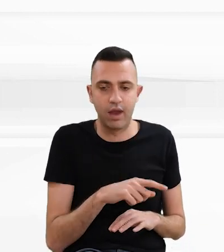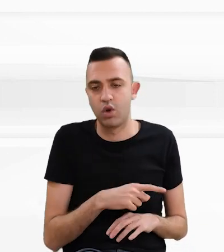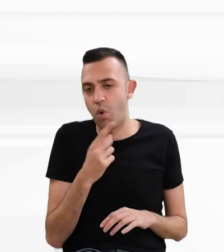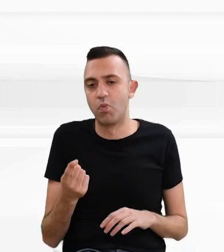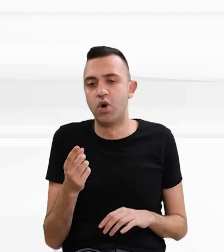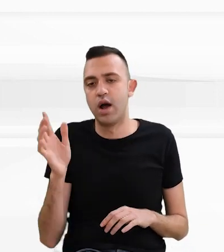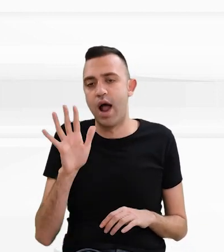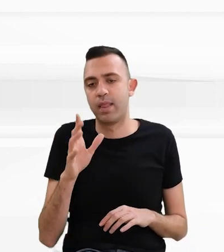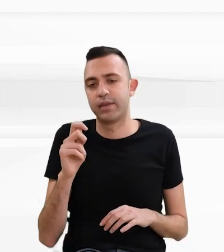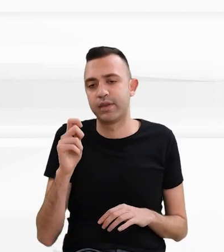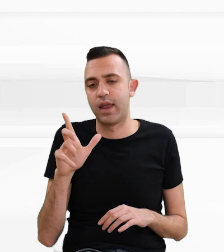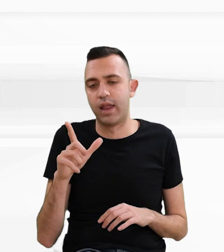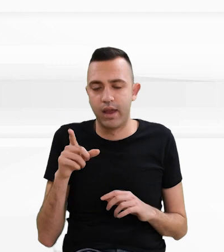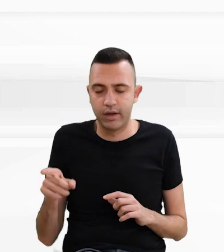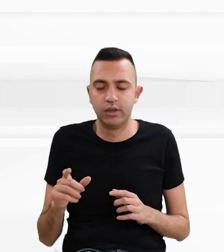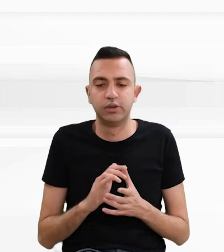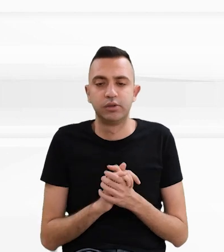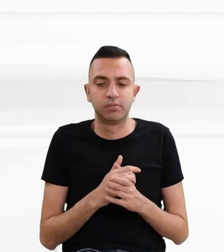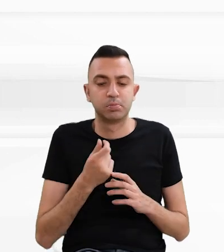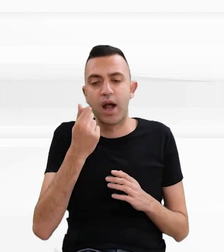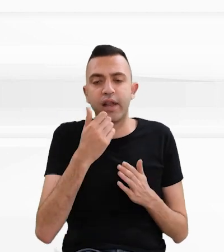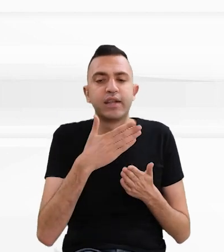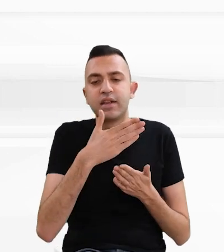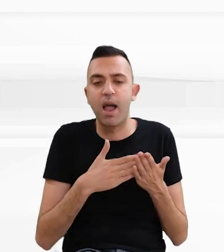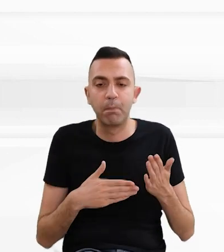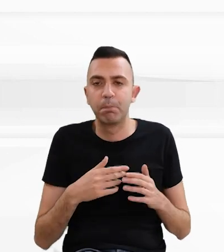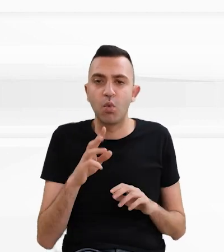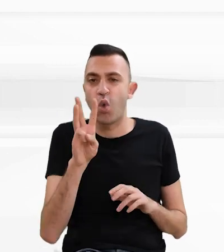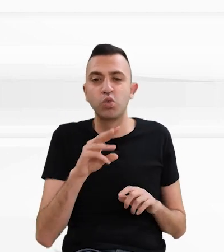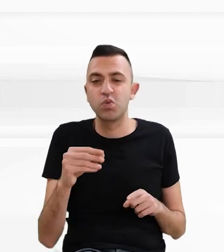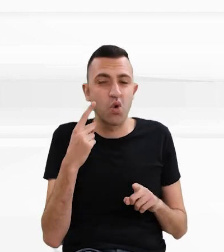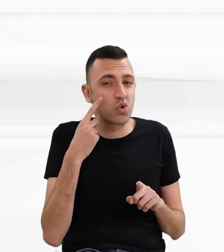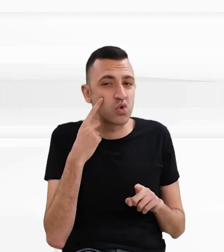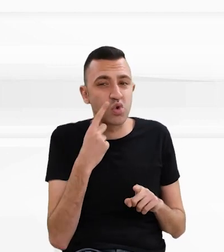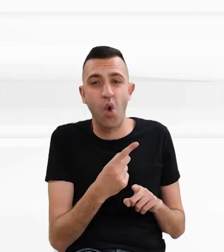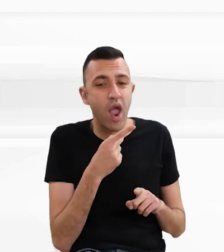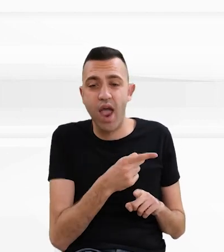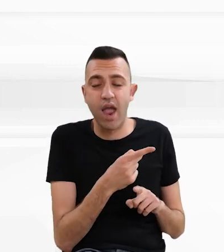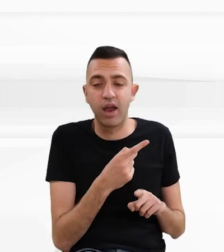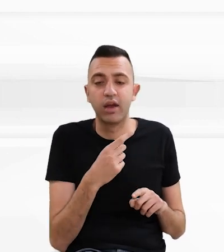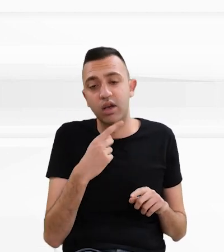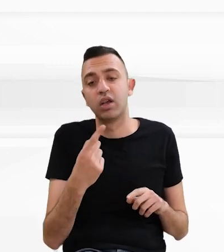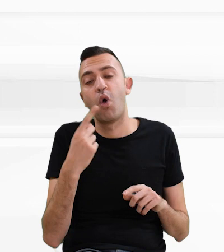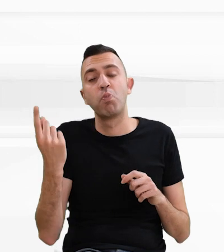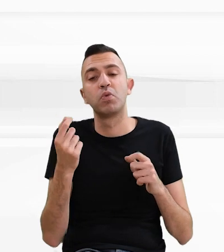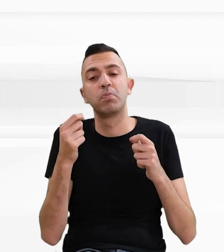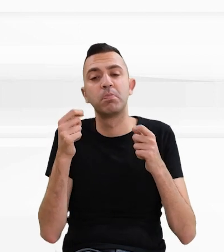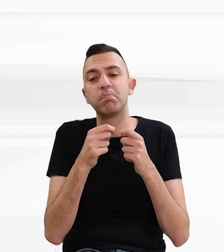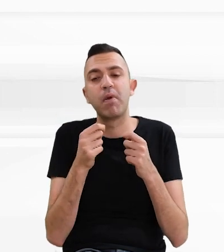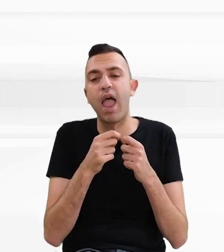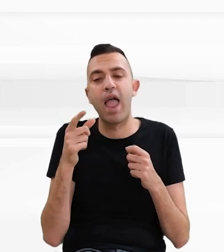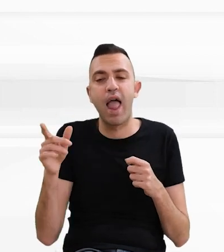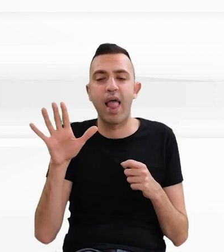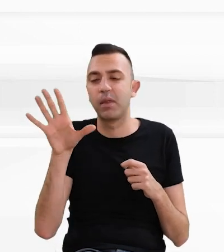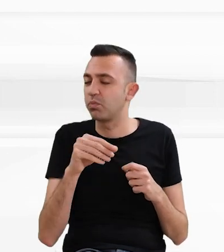söylenmiş be marka kedi mamasına elliler olduğu söylenmiş şekilden Zeynep parasının yarısı ile paketi 30 lira olana marka ve diğer